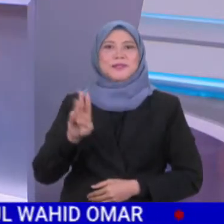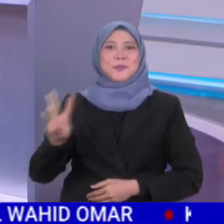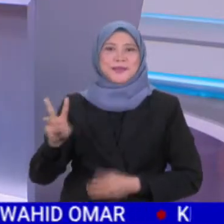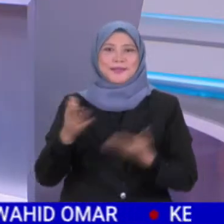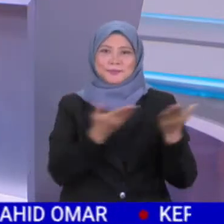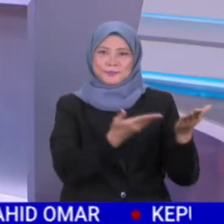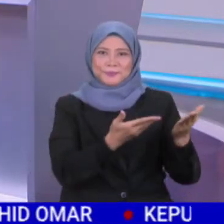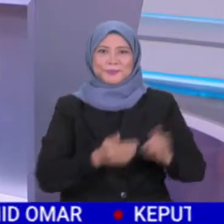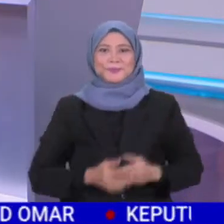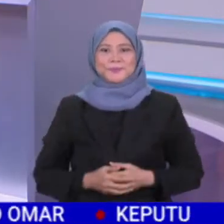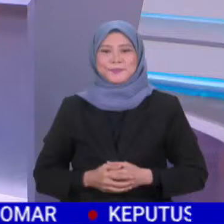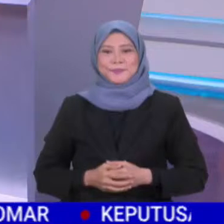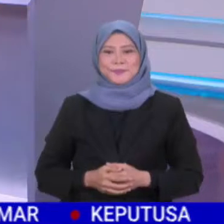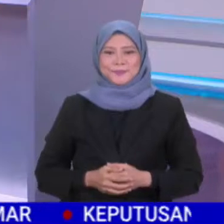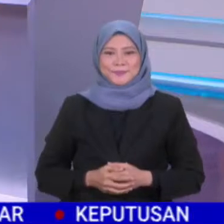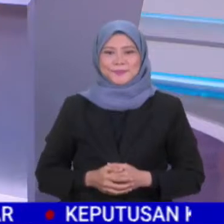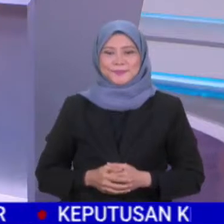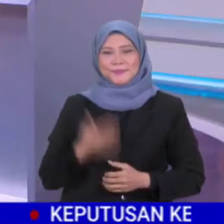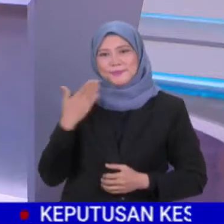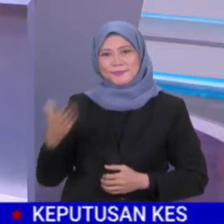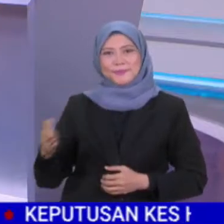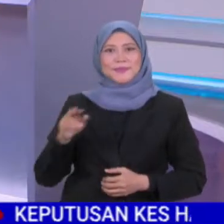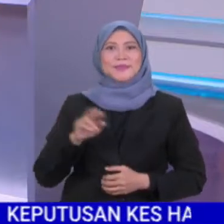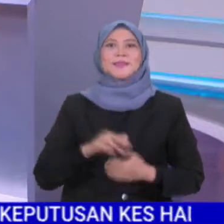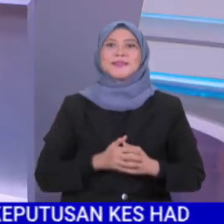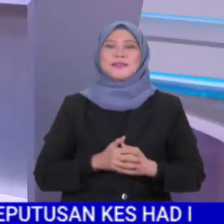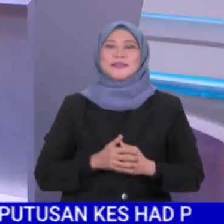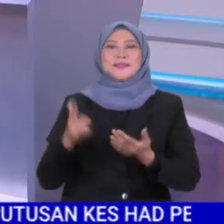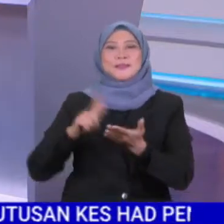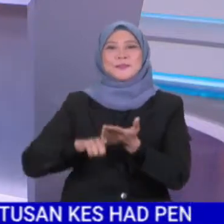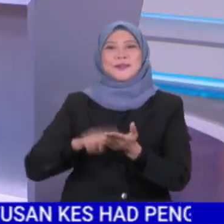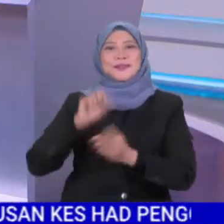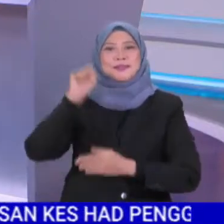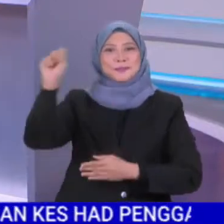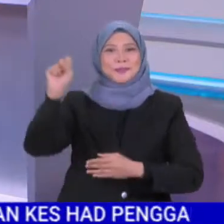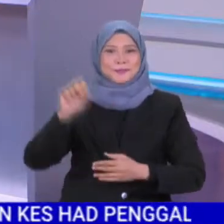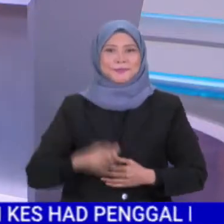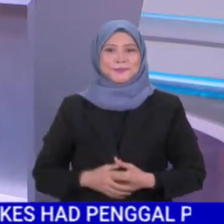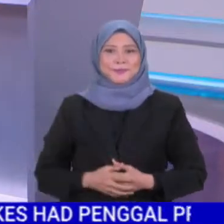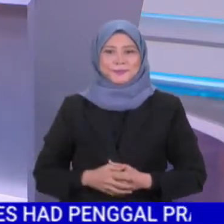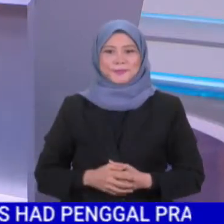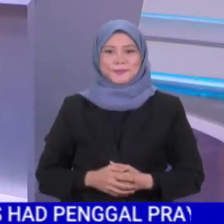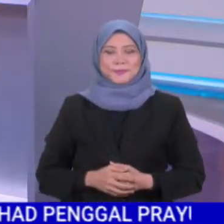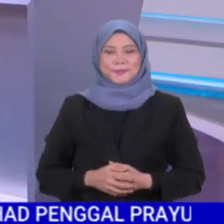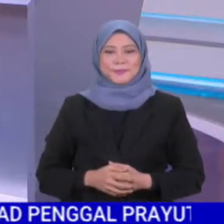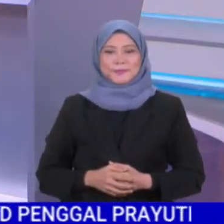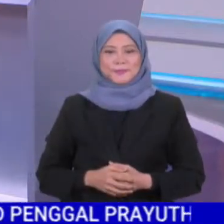Atika. Baik, terima kasih Redwin untuk perkembangan di Sabah.